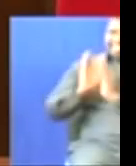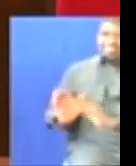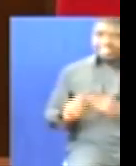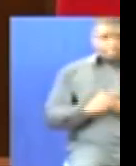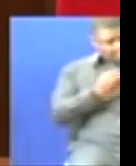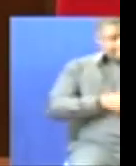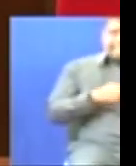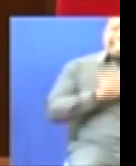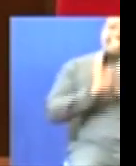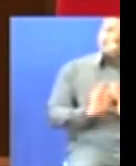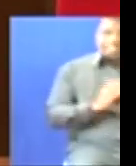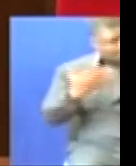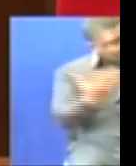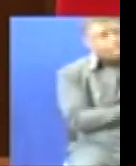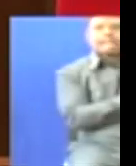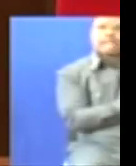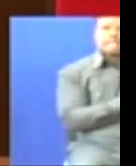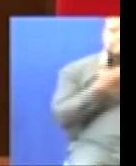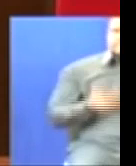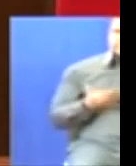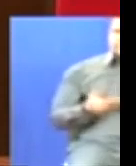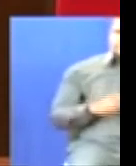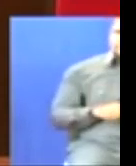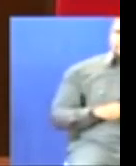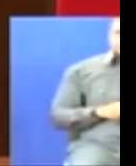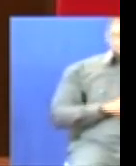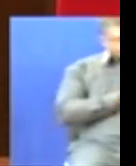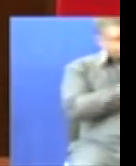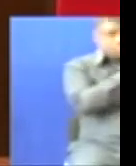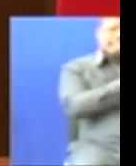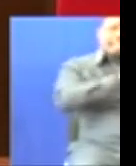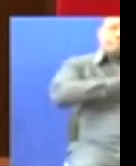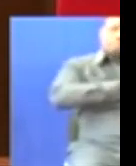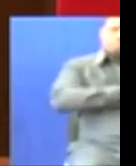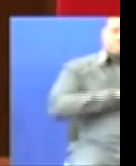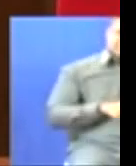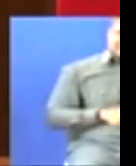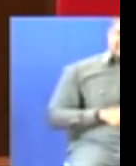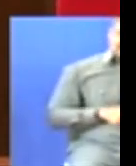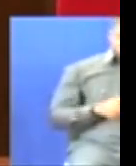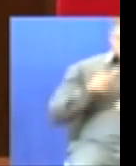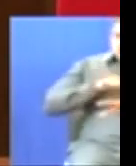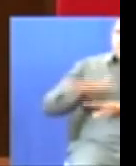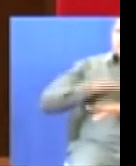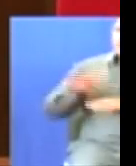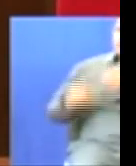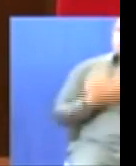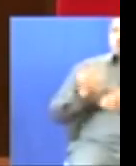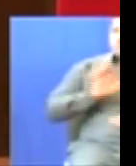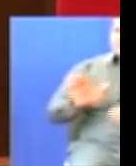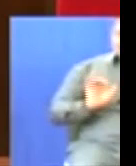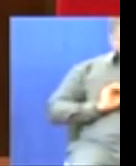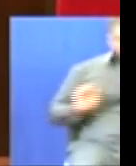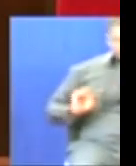hizi zimepatikana. Sasa ukiwa tuna bajeti ya matumizi bila kueleza matokeo yake,